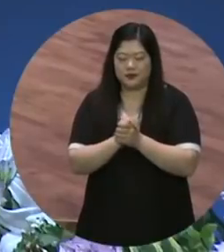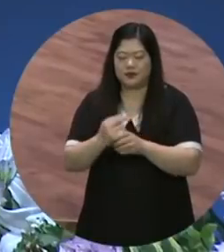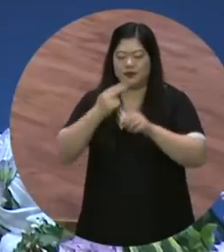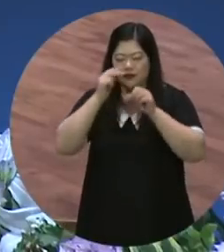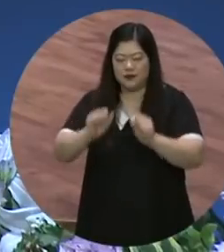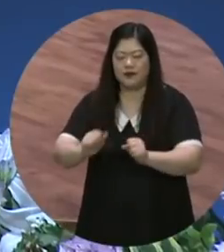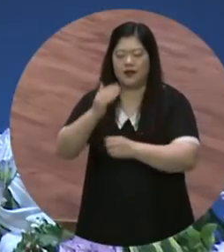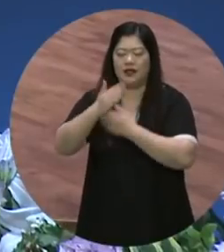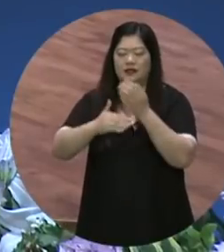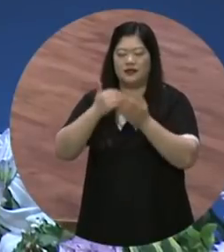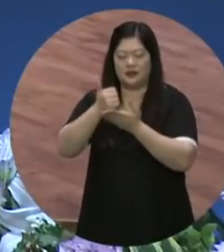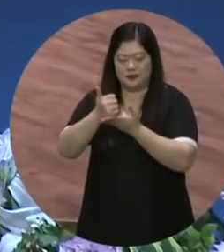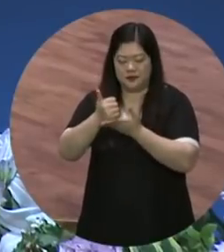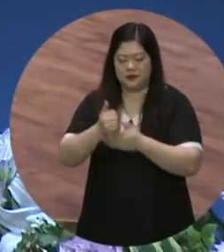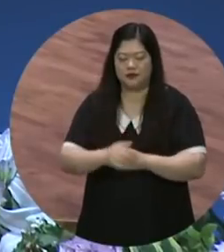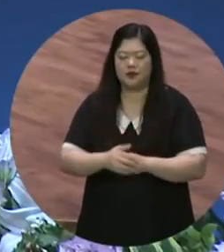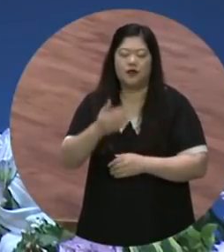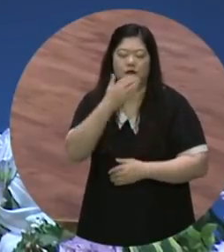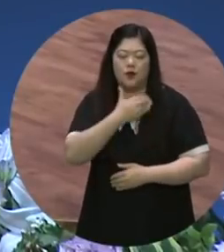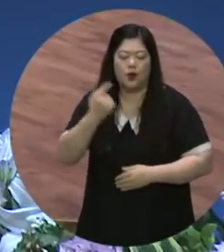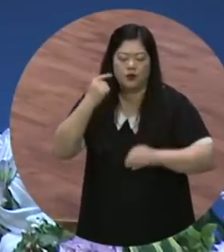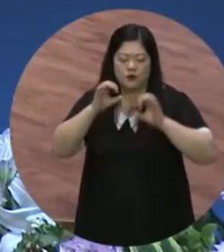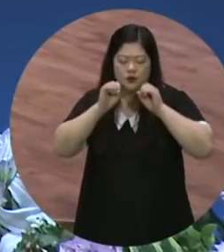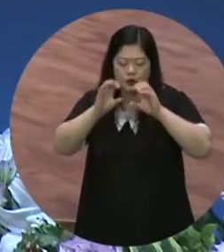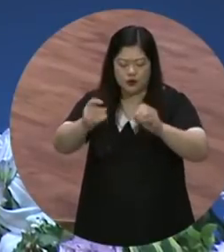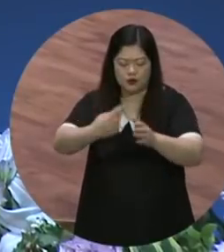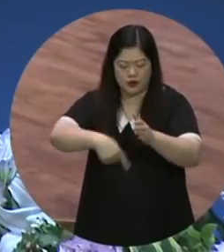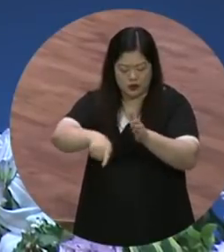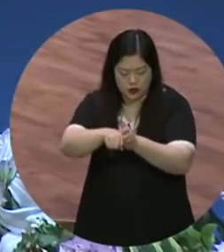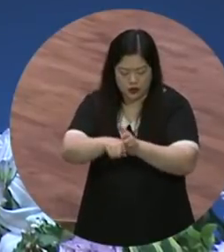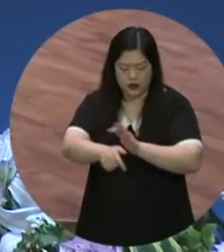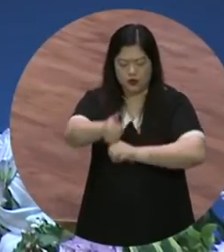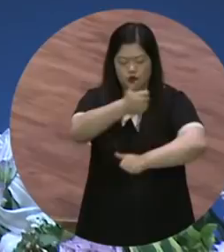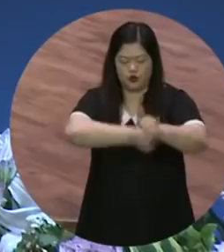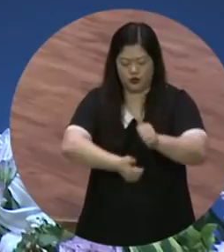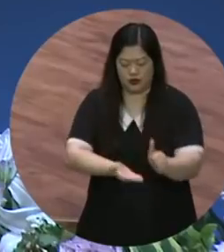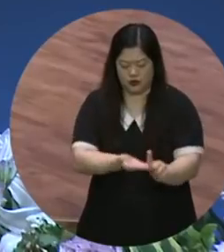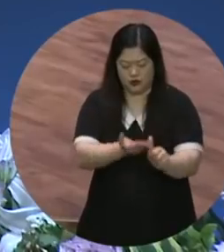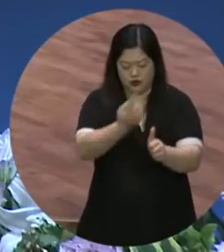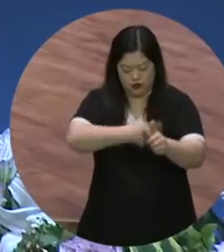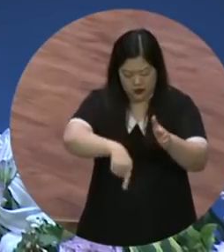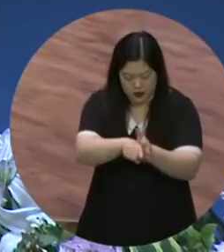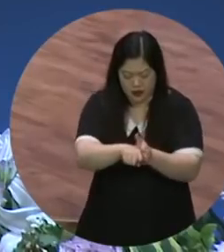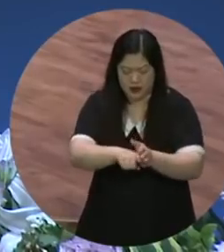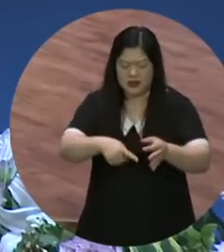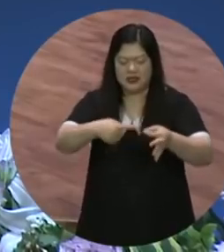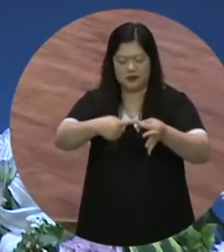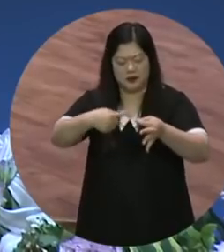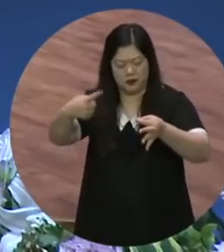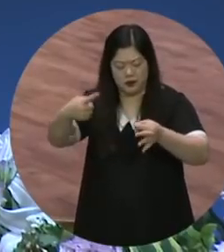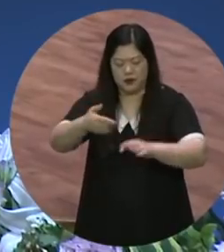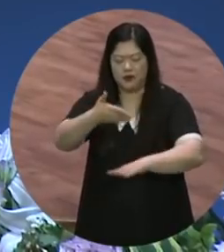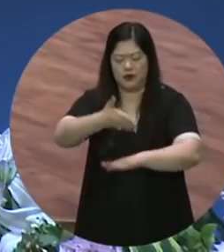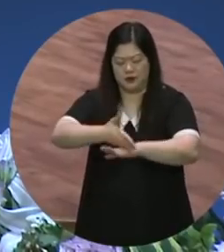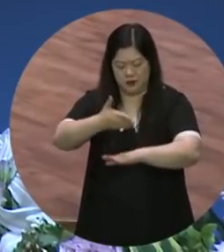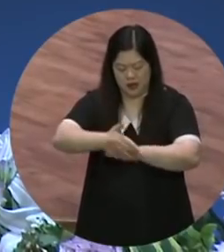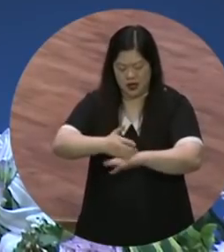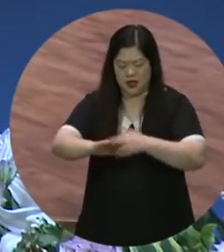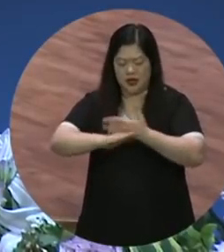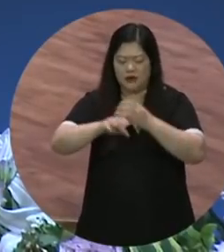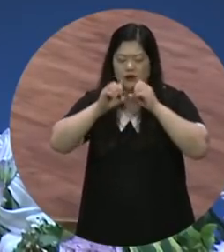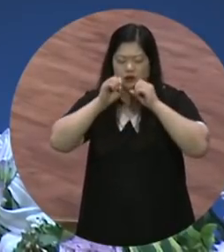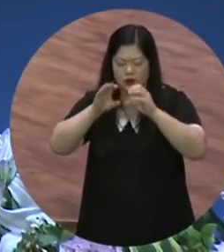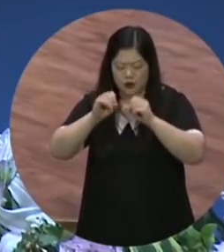살아신 하나님, 복음을 위해 후대를 위해 주일헌금과 십일조헌금과 본당헌금과 해외